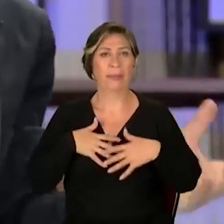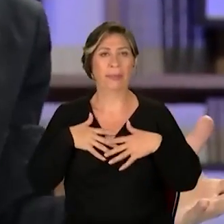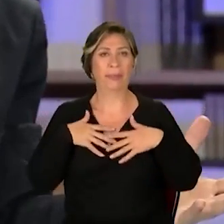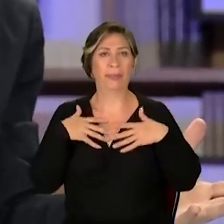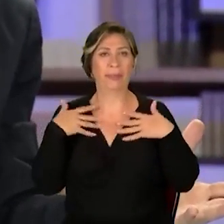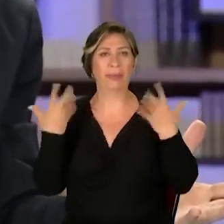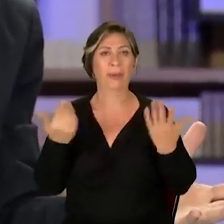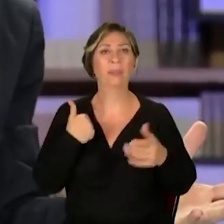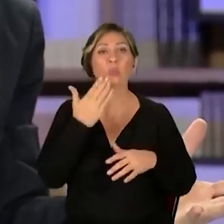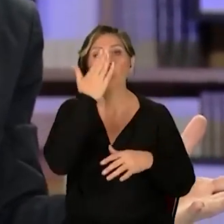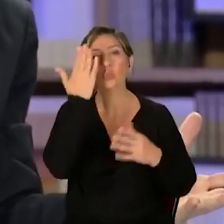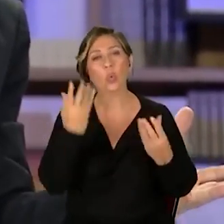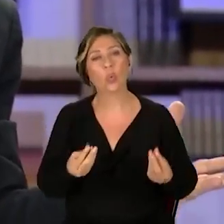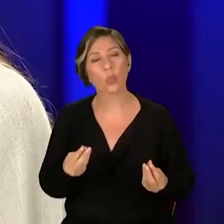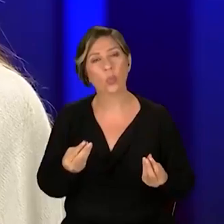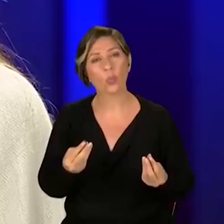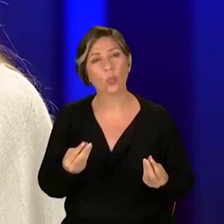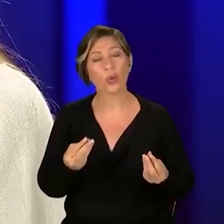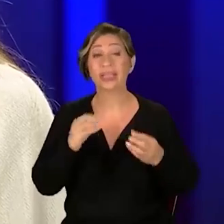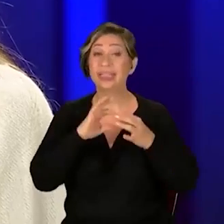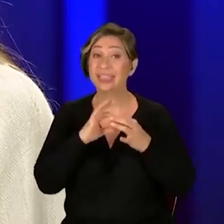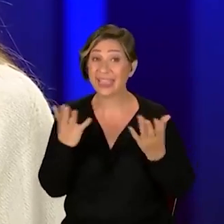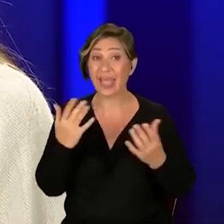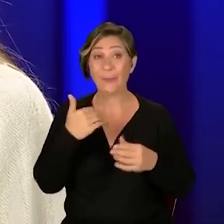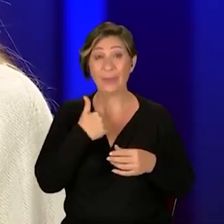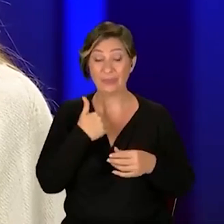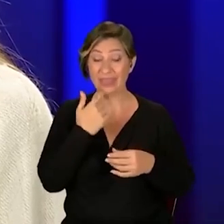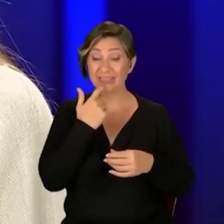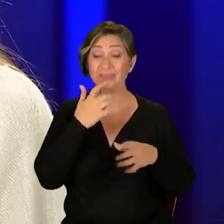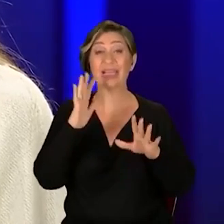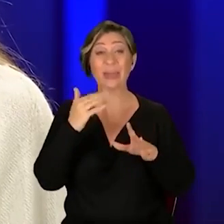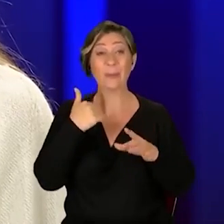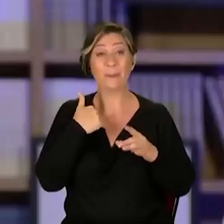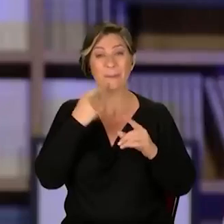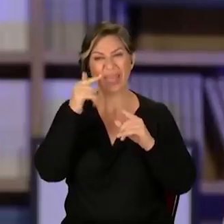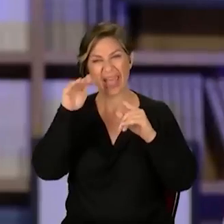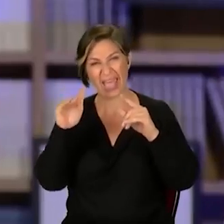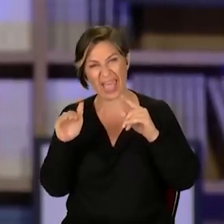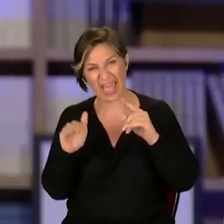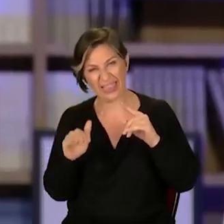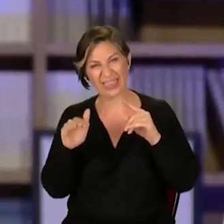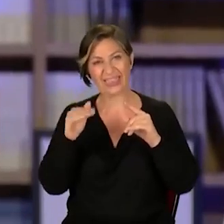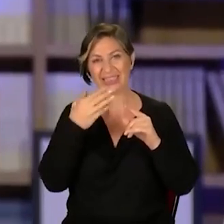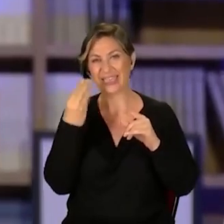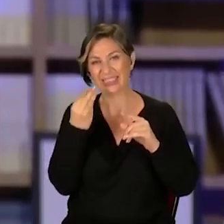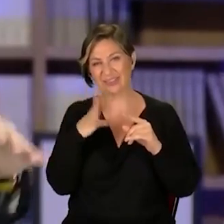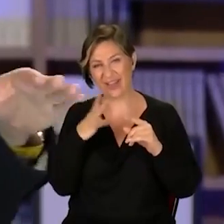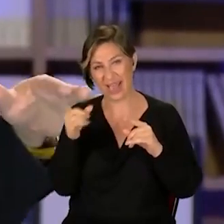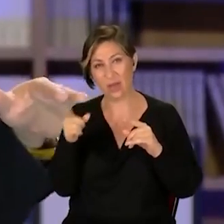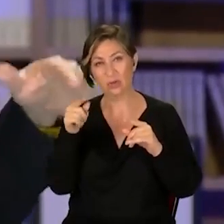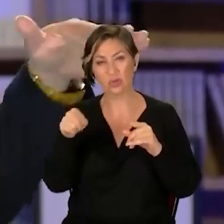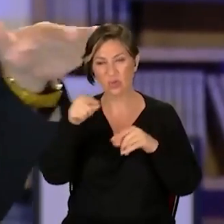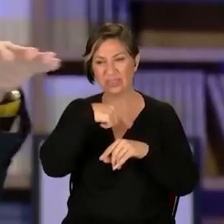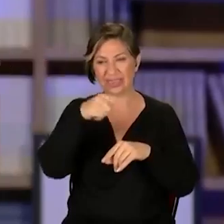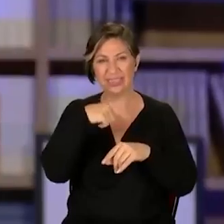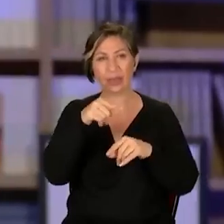hepsine gıcık oluyorum. Çünkü özellikle benim yaş grubum değil de benden bir alt yaş grup var. Bunlar şu